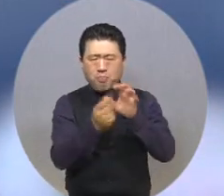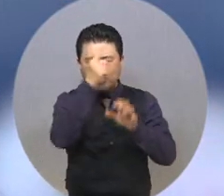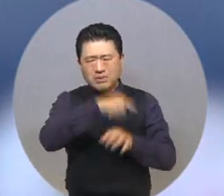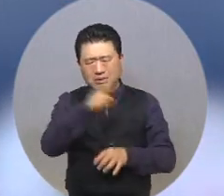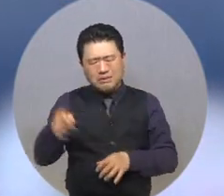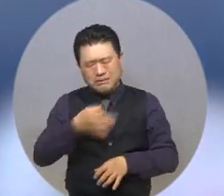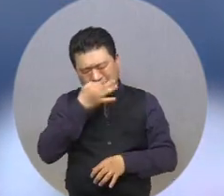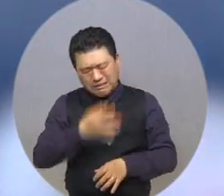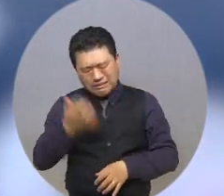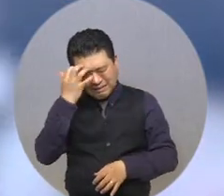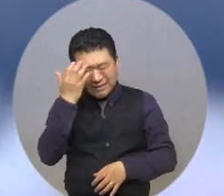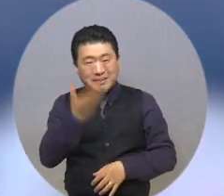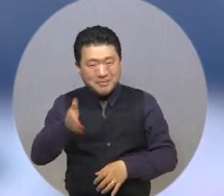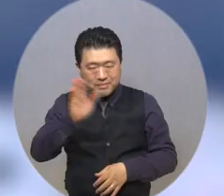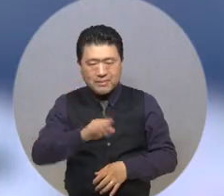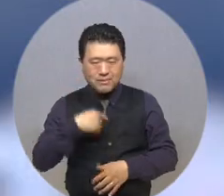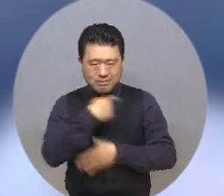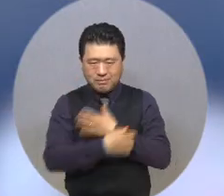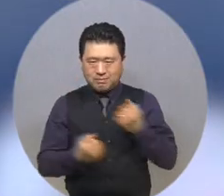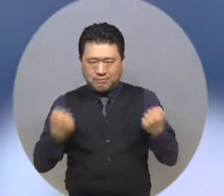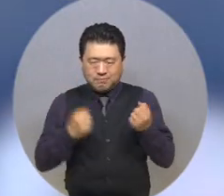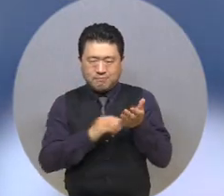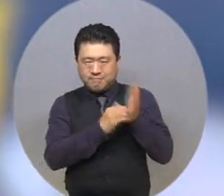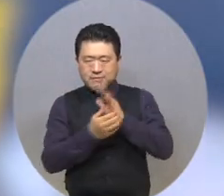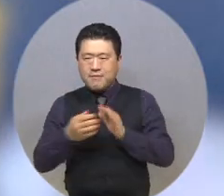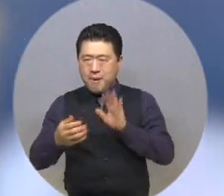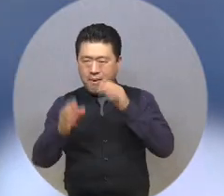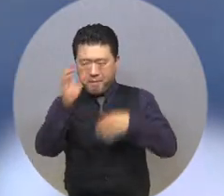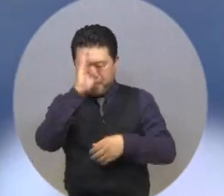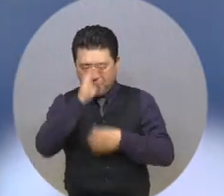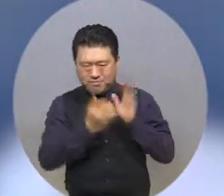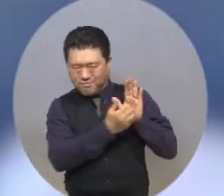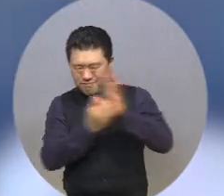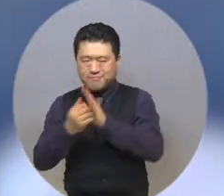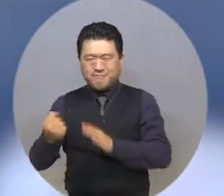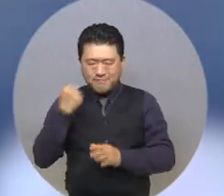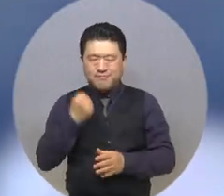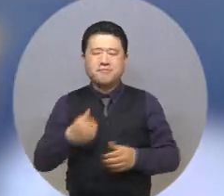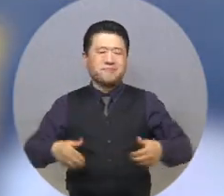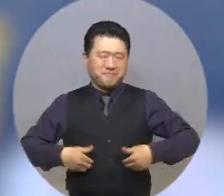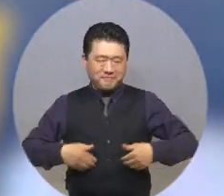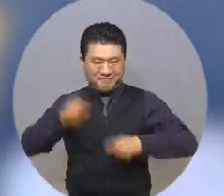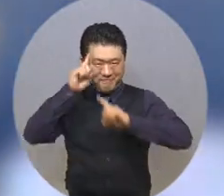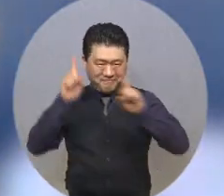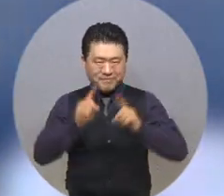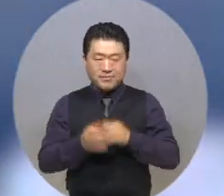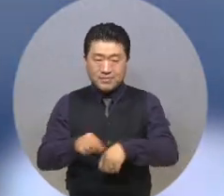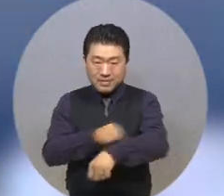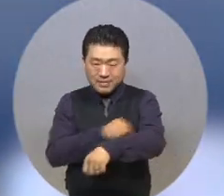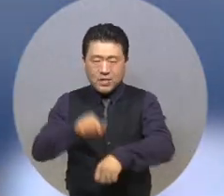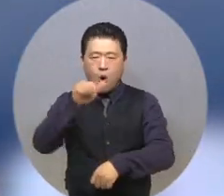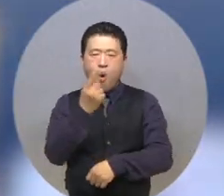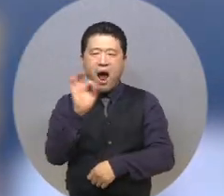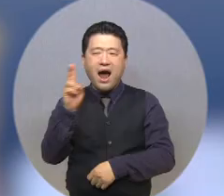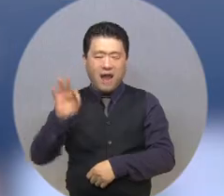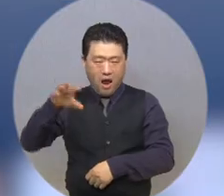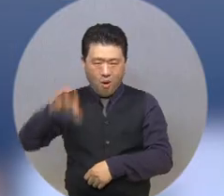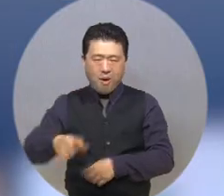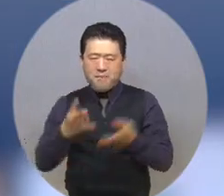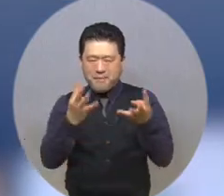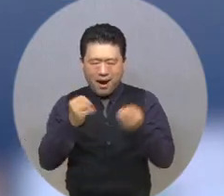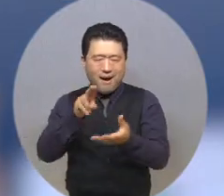텐데 면역력 정말로 짱인 새싹삼 많이 드시고 우리 국민들 힘내셨으면 좋겠습니다. 특히 광양 새싹삼 많이